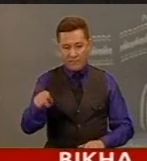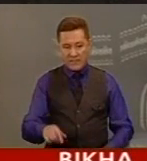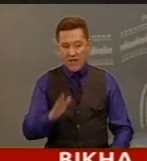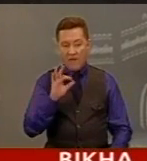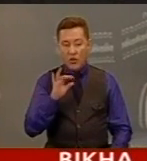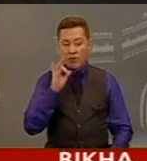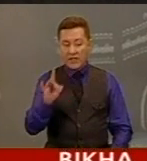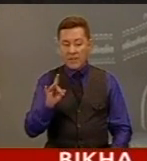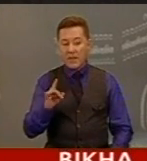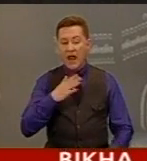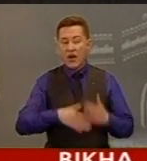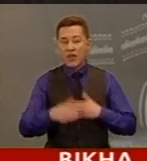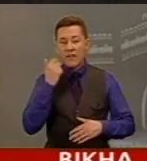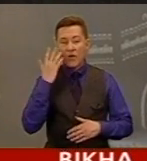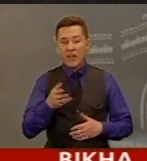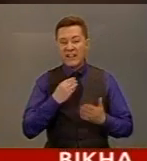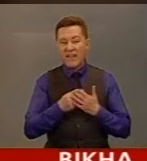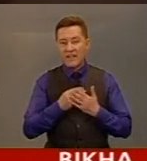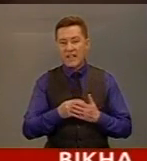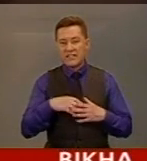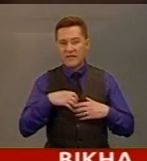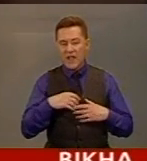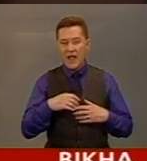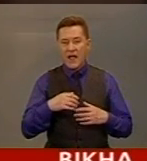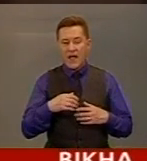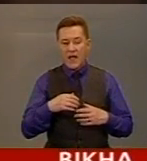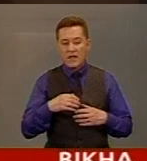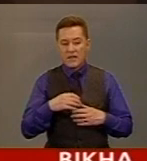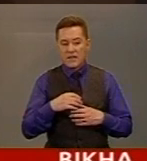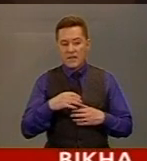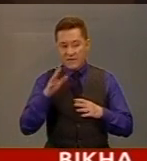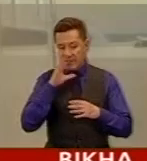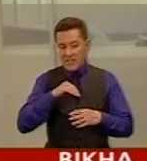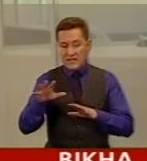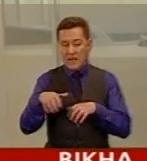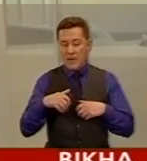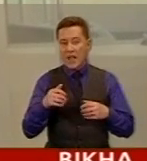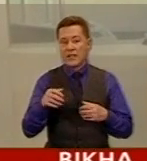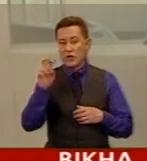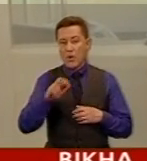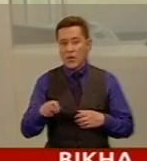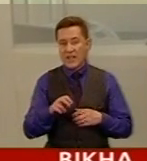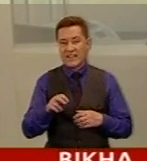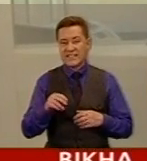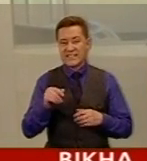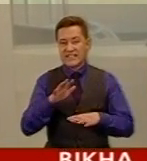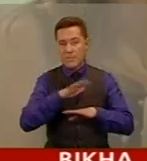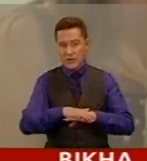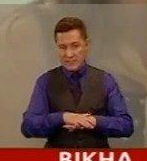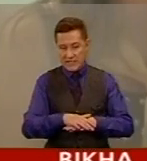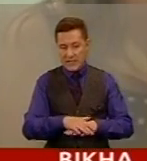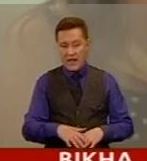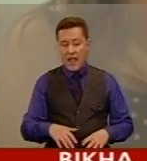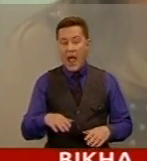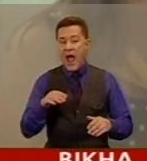Володимир неабияк радів, коли до фінансової скрути та банківських обмежень встиг забрати долари з депозиту. А що матрац не краще